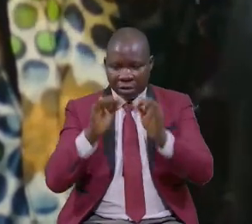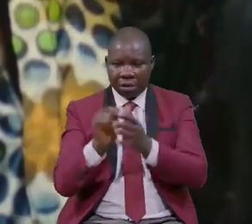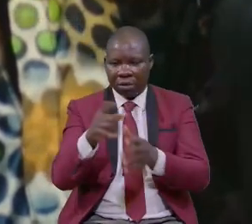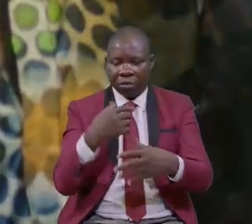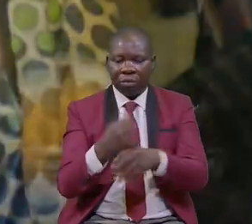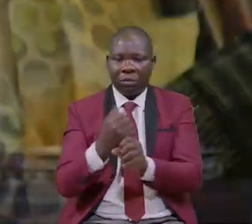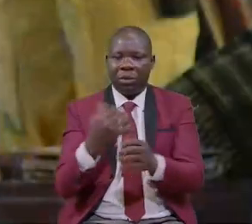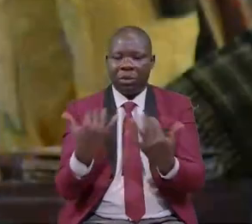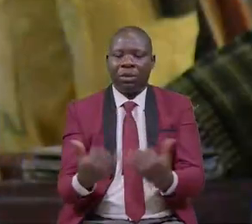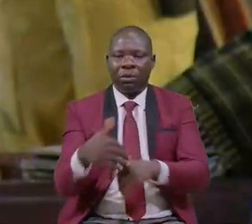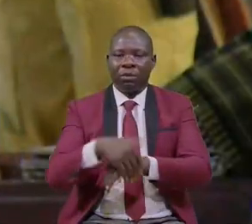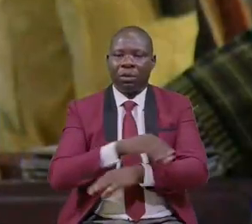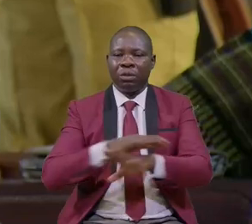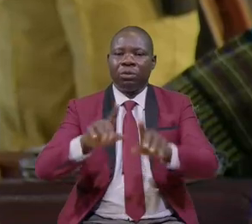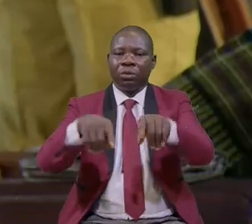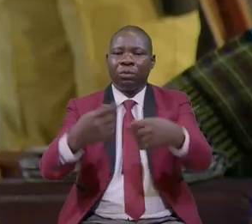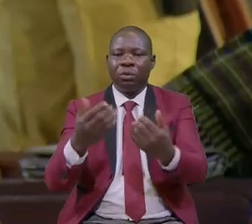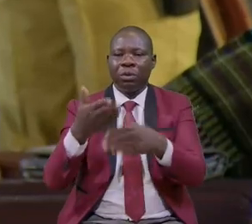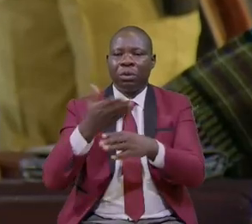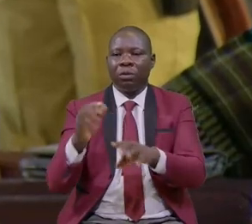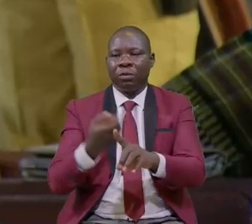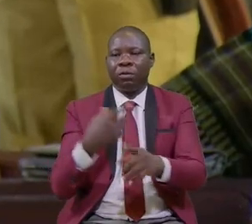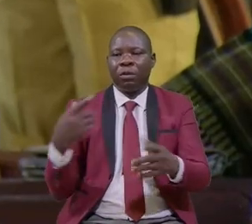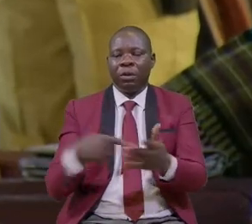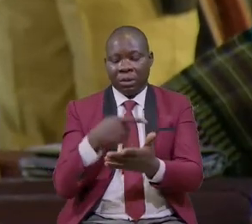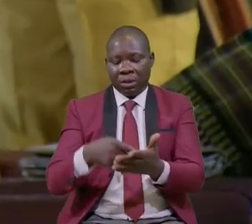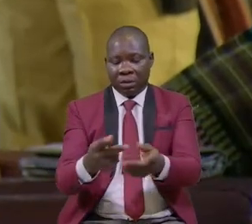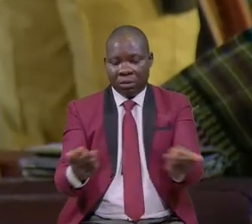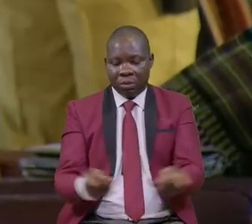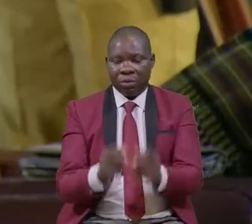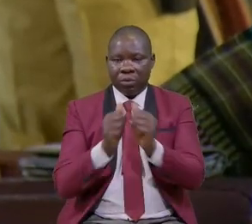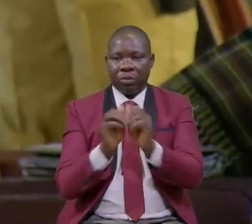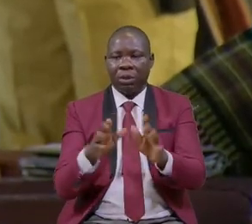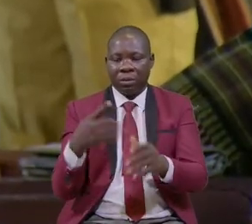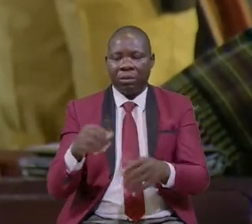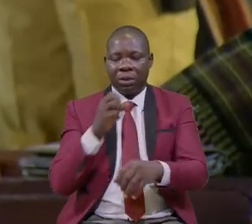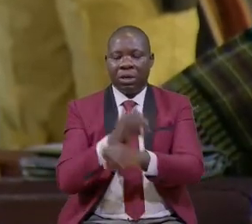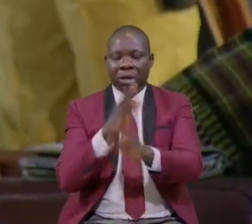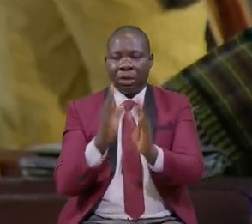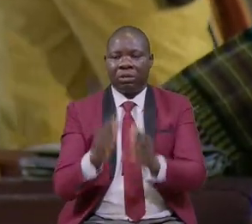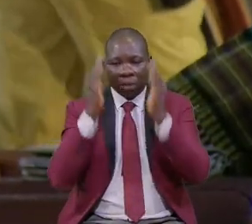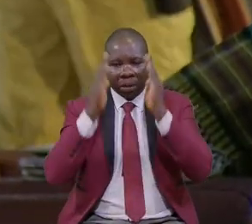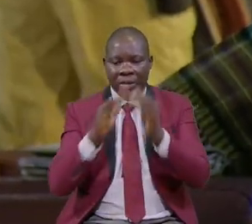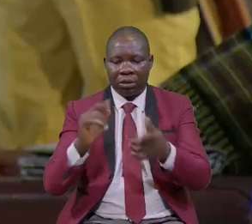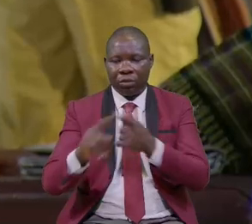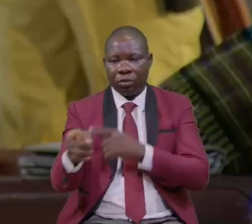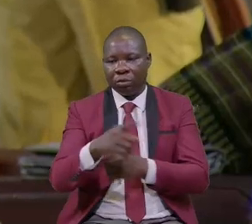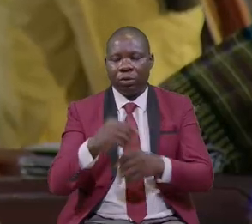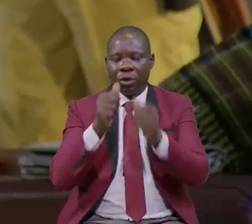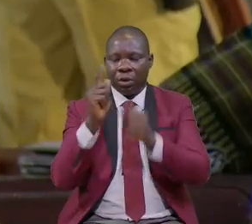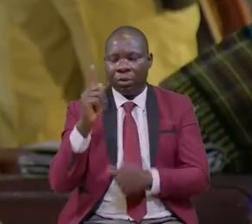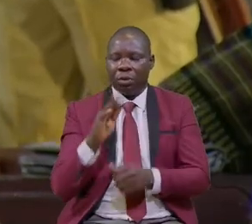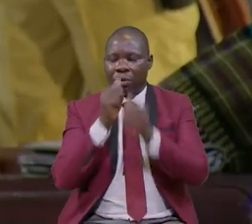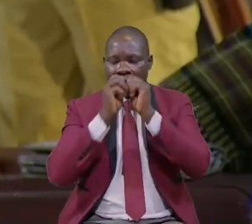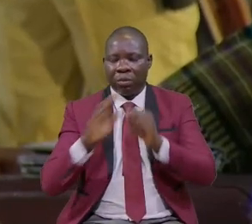tu as pris ce soir ne quitte pas lie sans que les conseillers ne